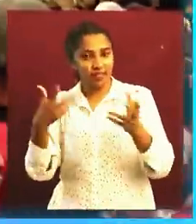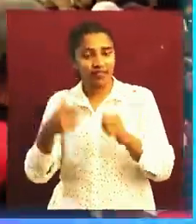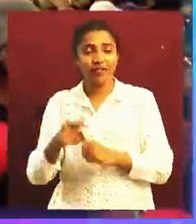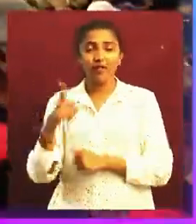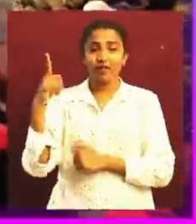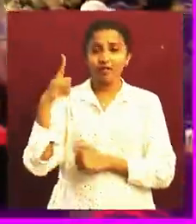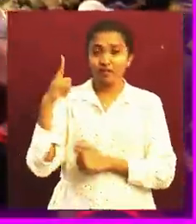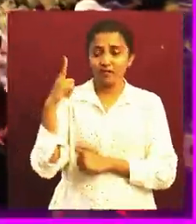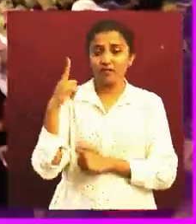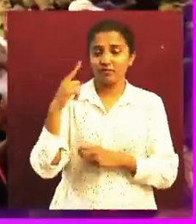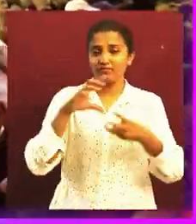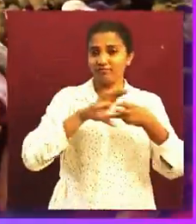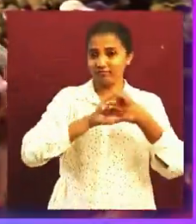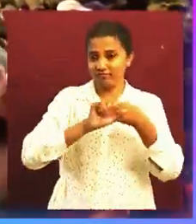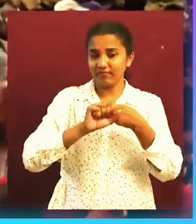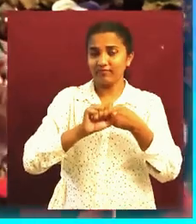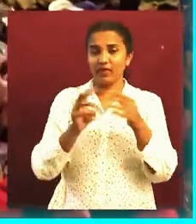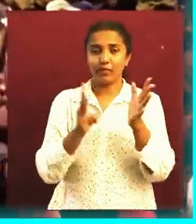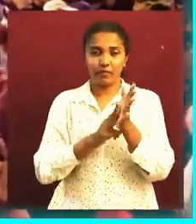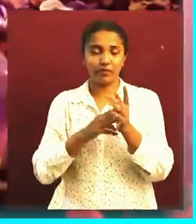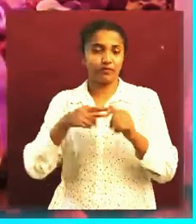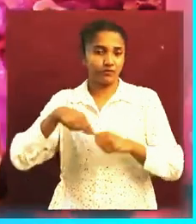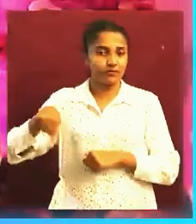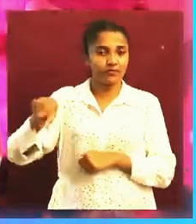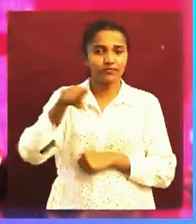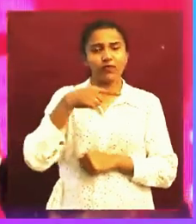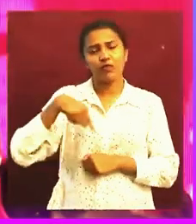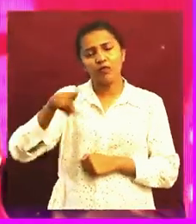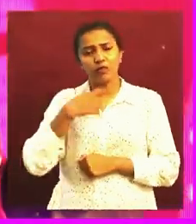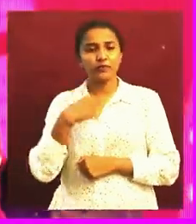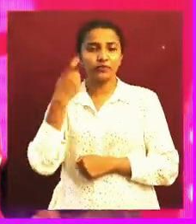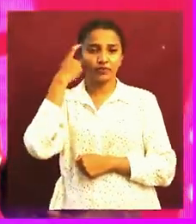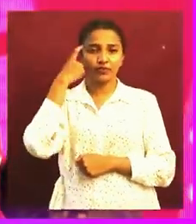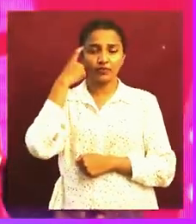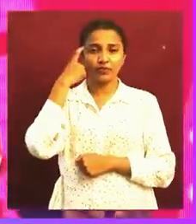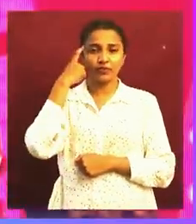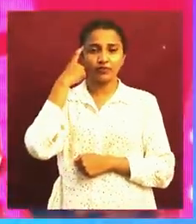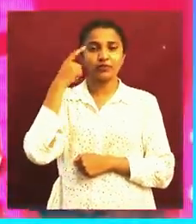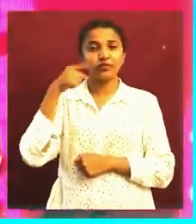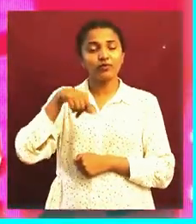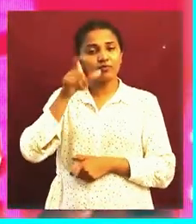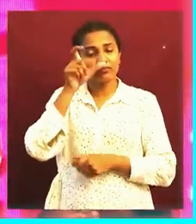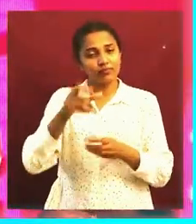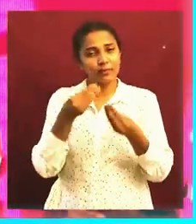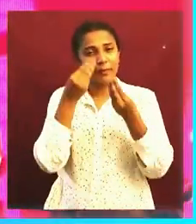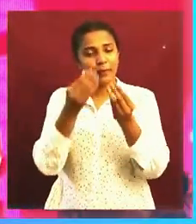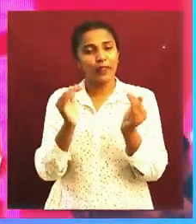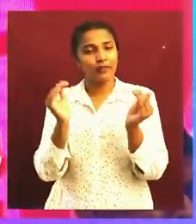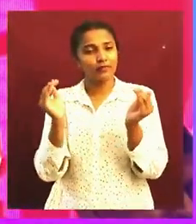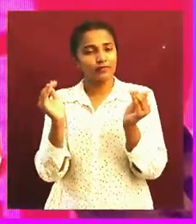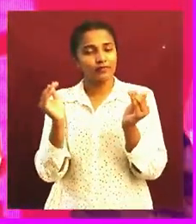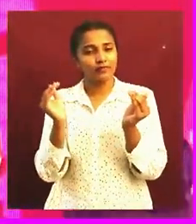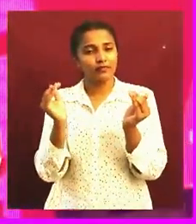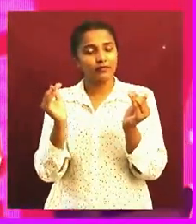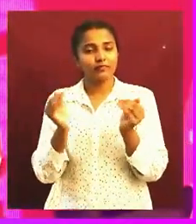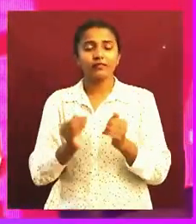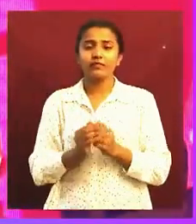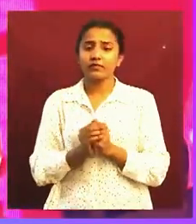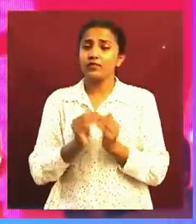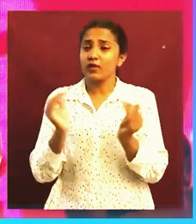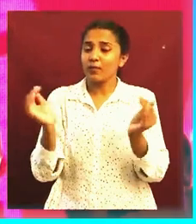මේ සාහනිකය. මම දන්න මේ හැමදෙනාම තමන්ට ලැබෙන කුඩා සොත්තම් විශ්‍රාම